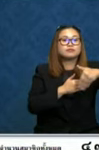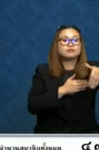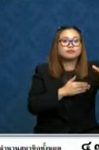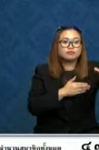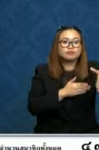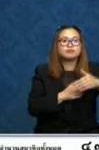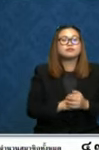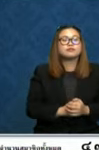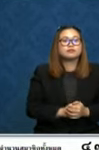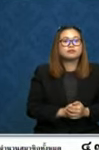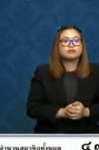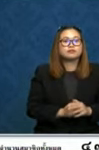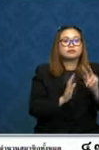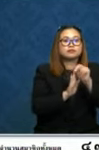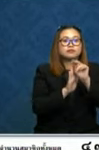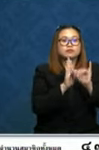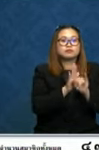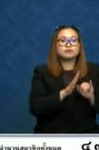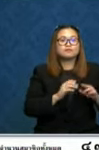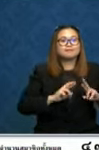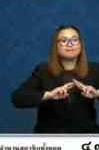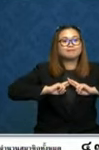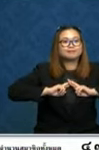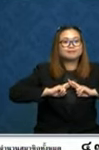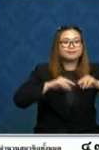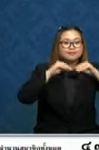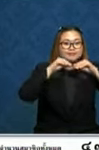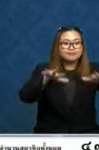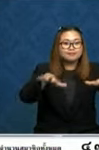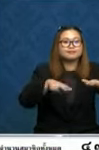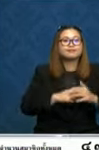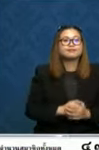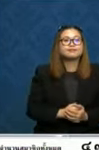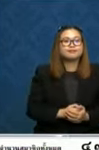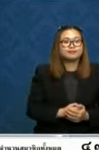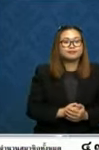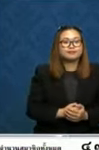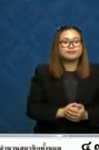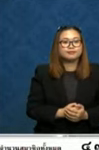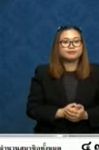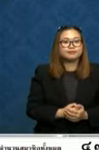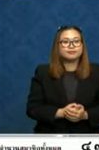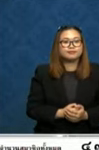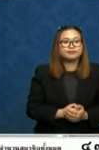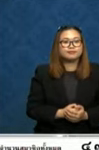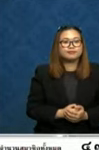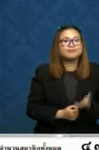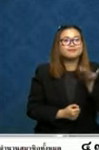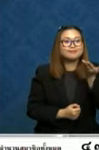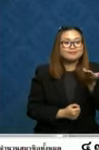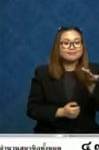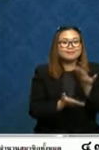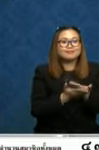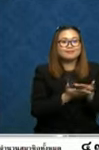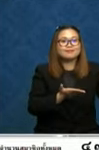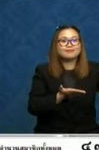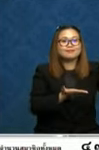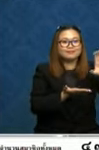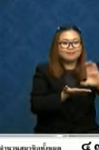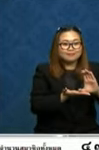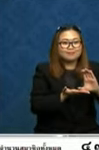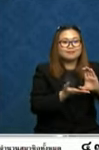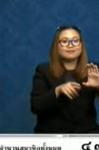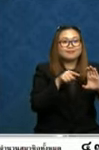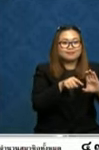พเนี่ยออกนโยบายของตัวเองคำถามผมกลับมานะครับก็คือว่าของงบประมาณมานะครับเพื่อ